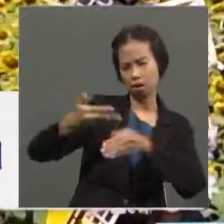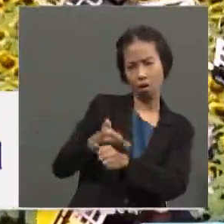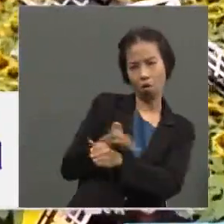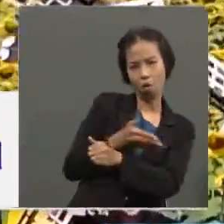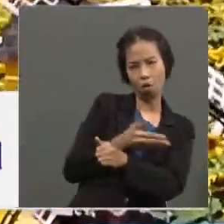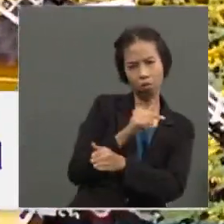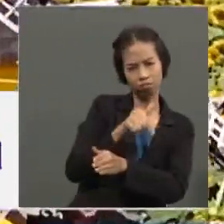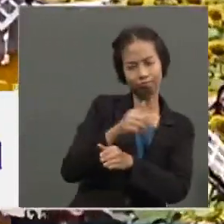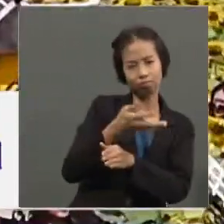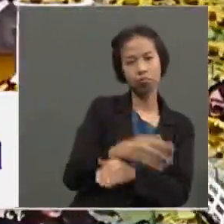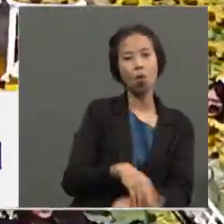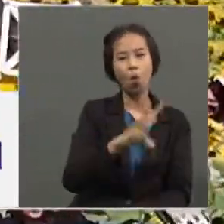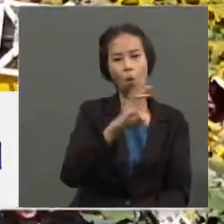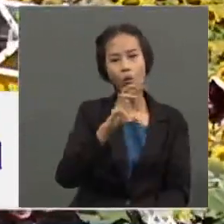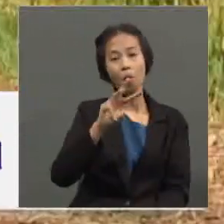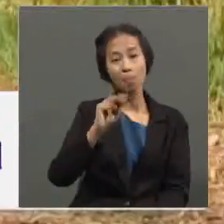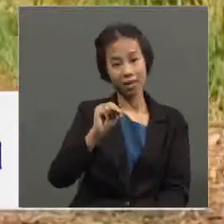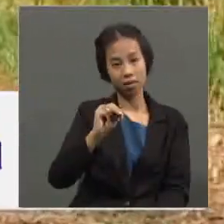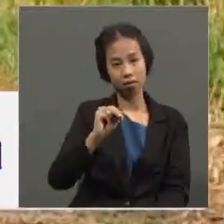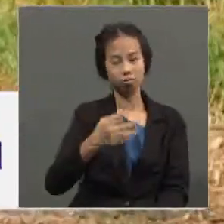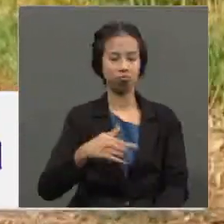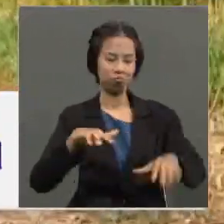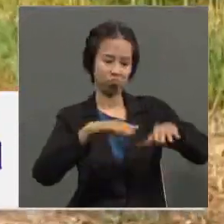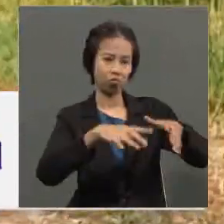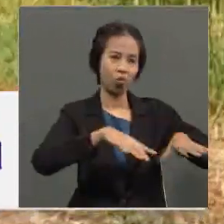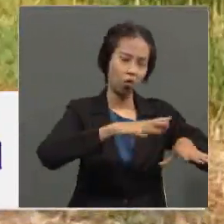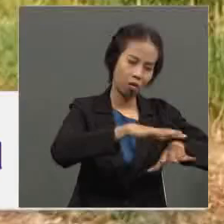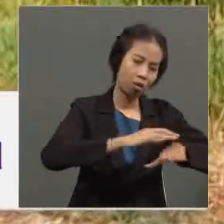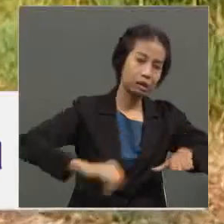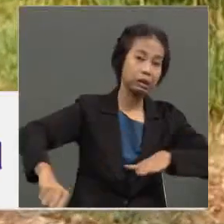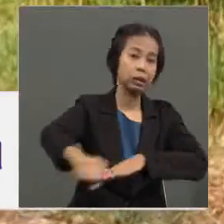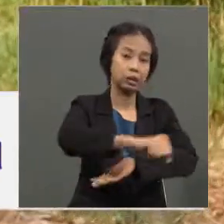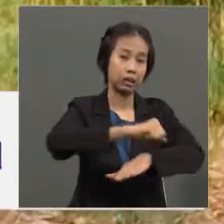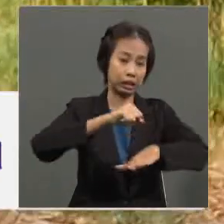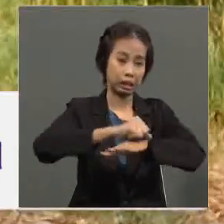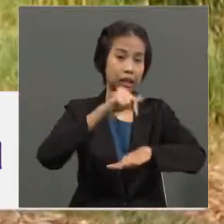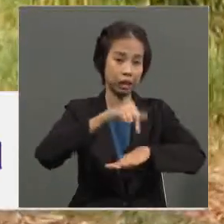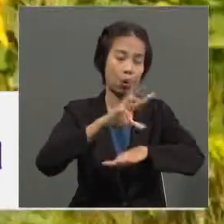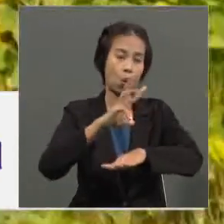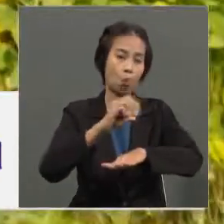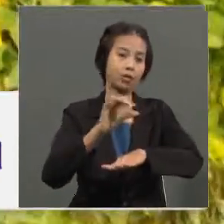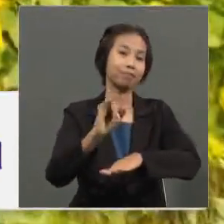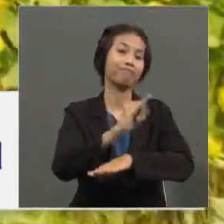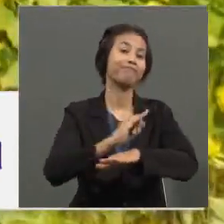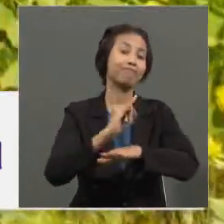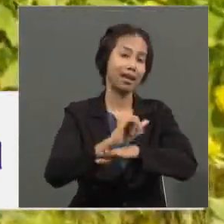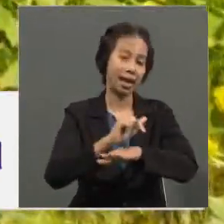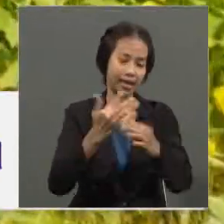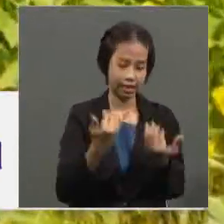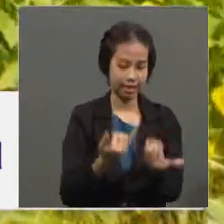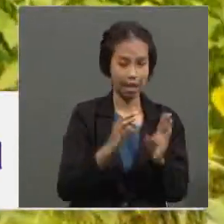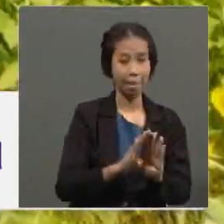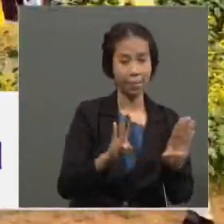เมตมีพื้นที่รวมกันกว่า 60ไร่เริ่มเปิดต้อนรับนักท่องเที่ยวตั้งแต่เดือนนี้ต่อเนื่องไปจนถึงเดือน